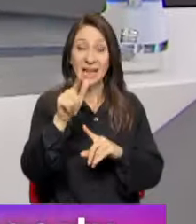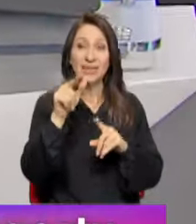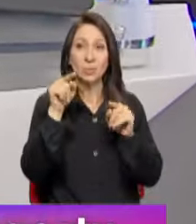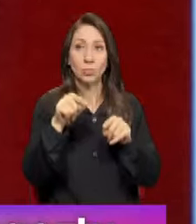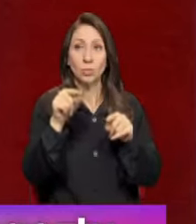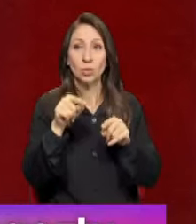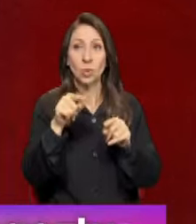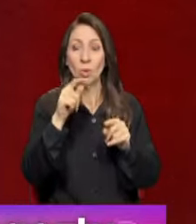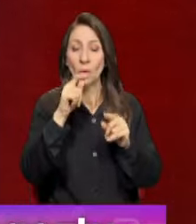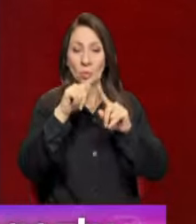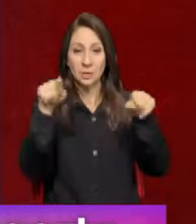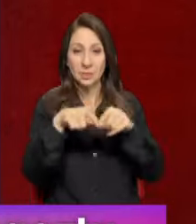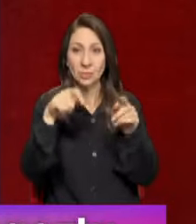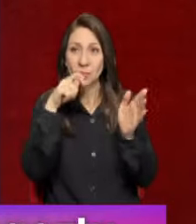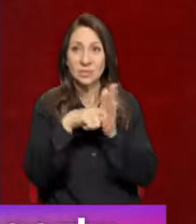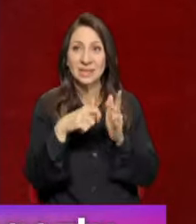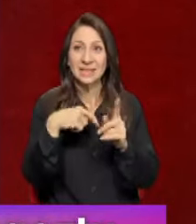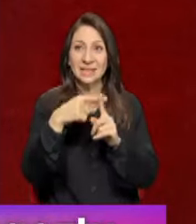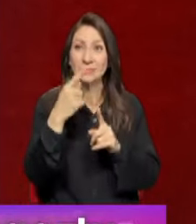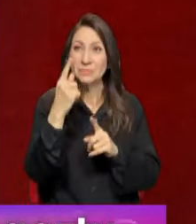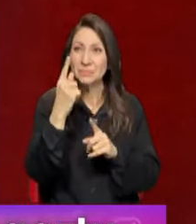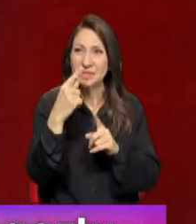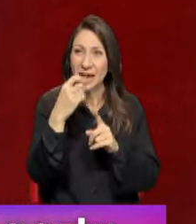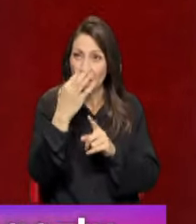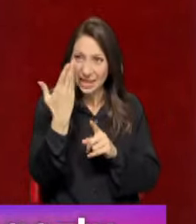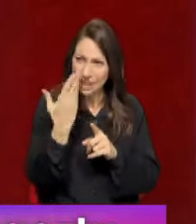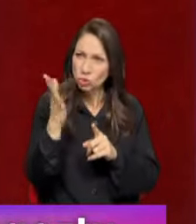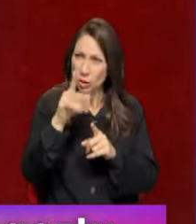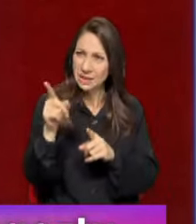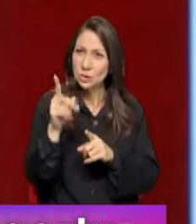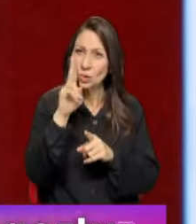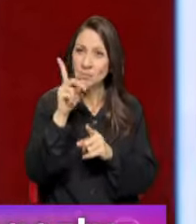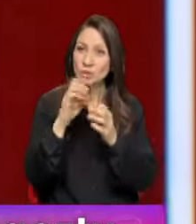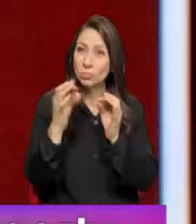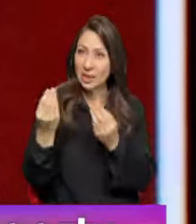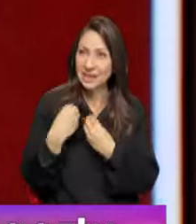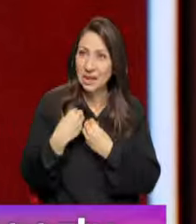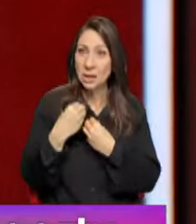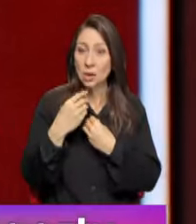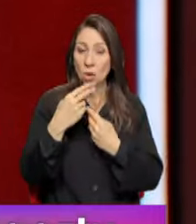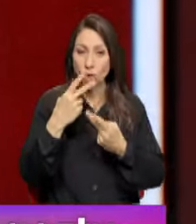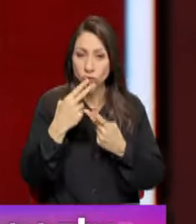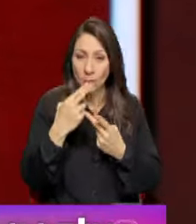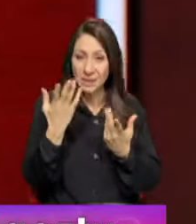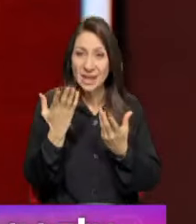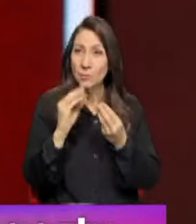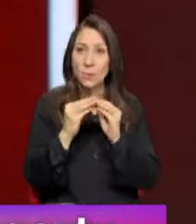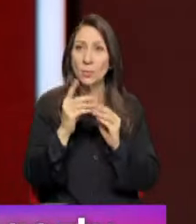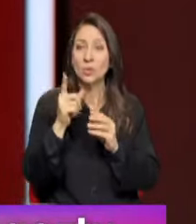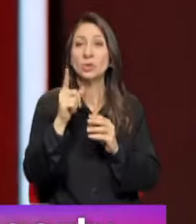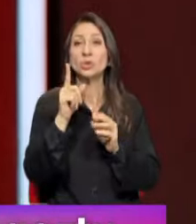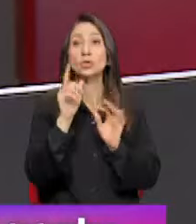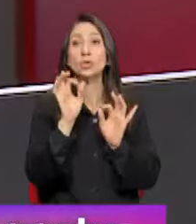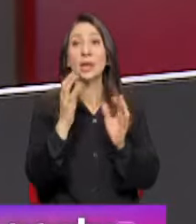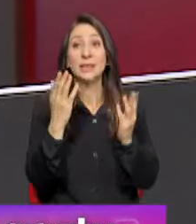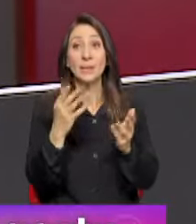bu mazbata törenleri de bir devam şey etti. Daha. Bir izleyelim evet. haberimizi. Sonrasında son bir söz. Acaba üslup mu, dil mi? Neydi problem? Şimdi onu da konuşalım.